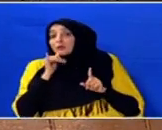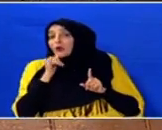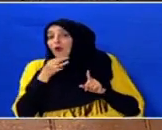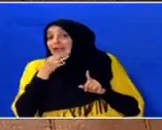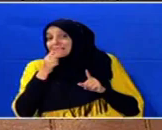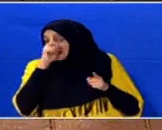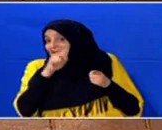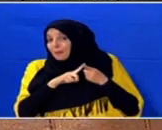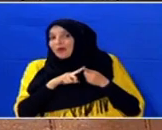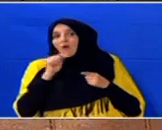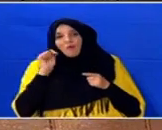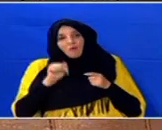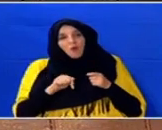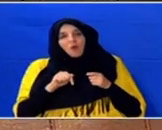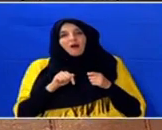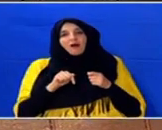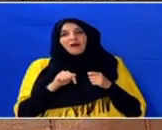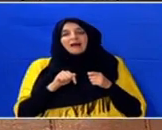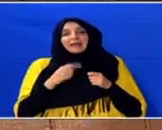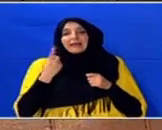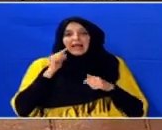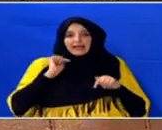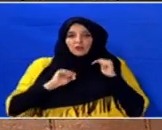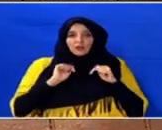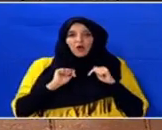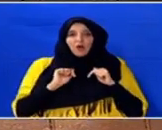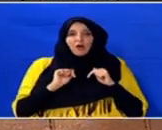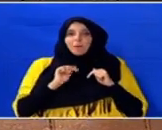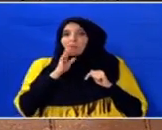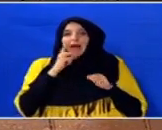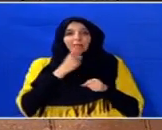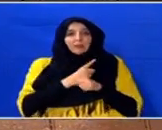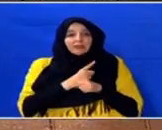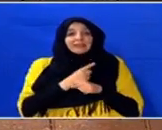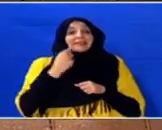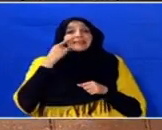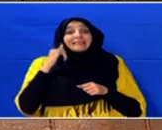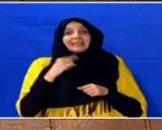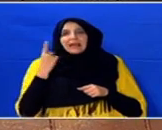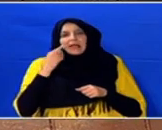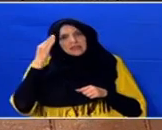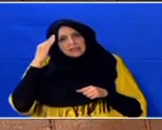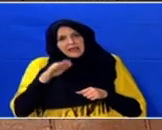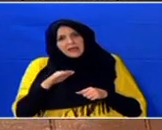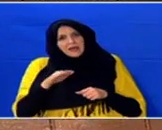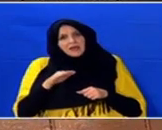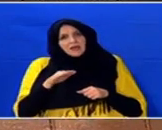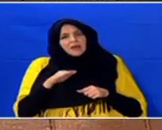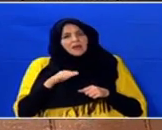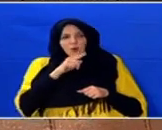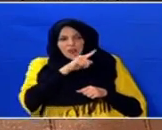حين الأصل براءة الذمة، فإذا ثبت ذلك فلا يصح لمن يعلم، أما من لا